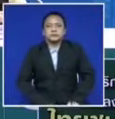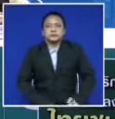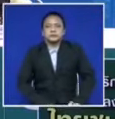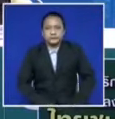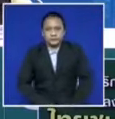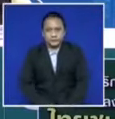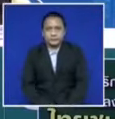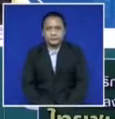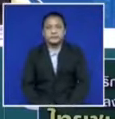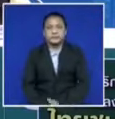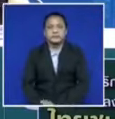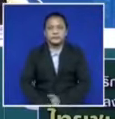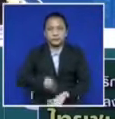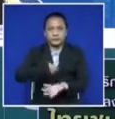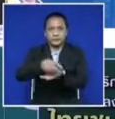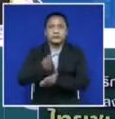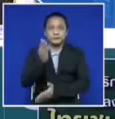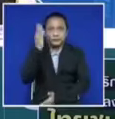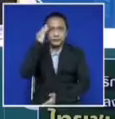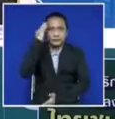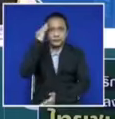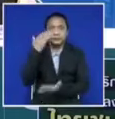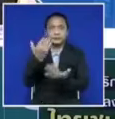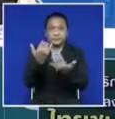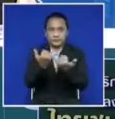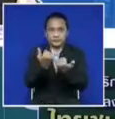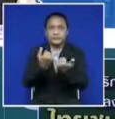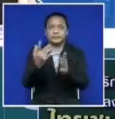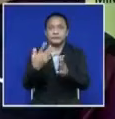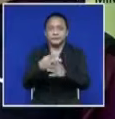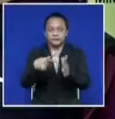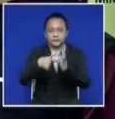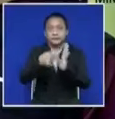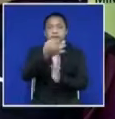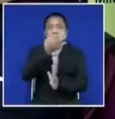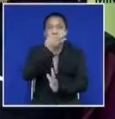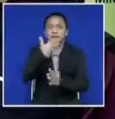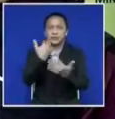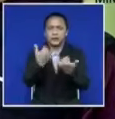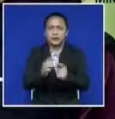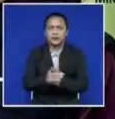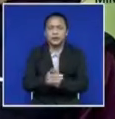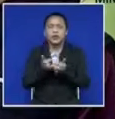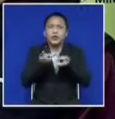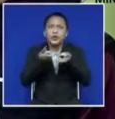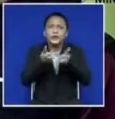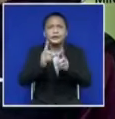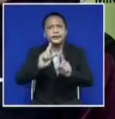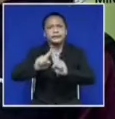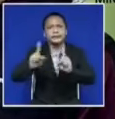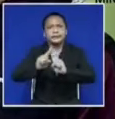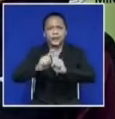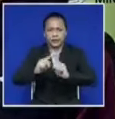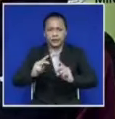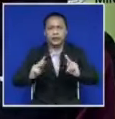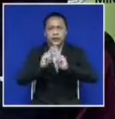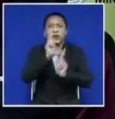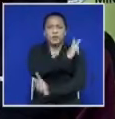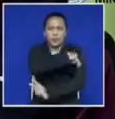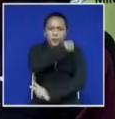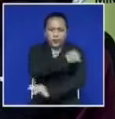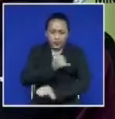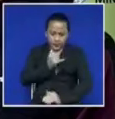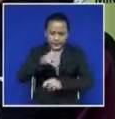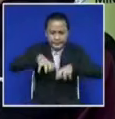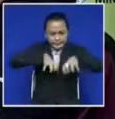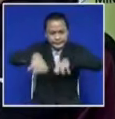ค่ะก็ได้รับทราบถึงสถานการณ์ล่าสุดนะคะที่สมุทรสาครแล้วก็มาตรการต่างๆที่ทางสาธารณสุขเนี่ยได้ลง